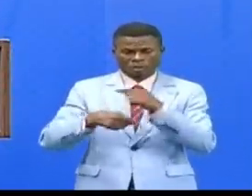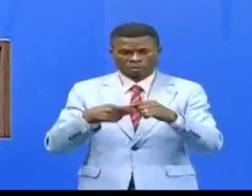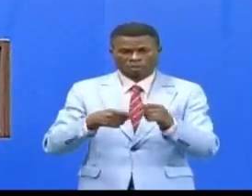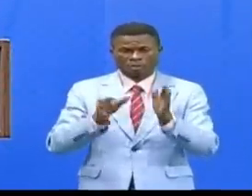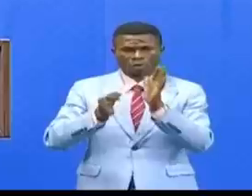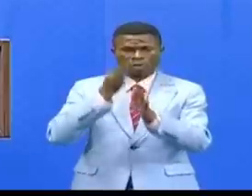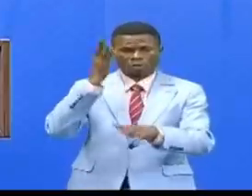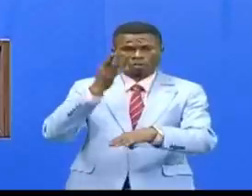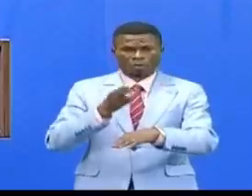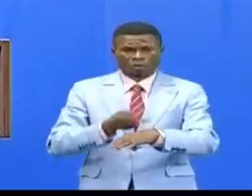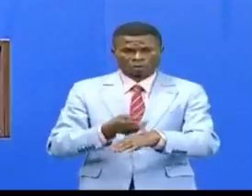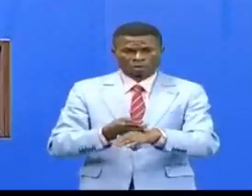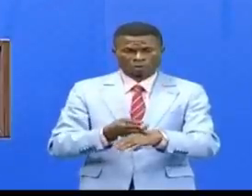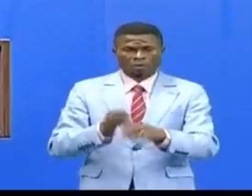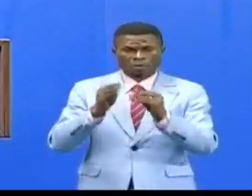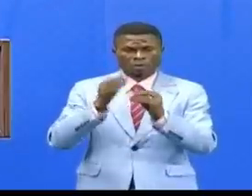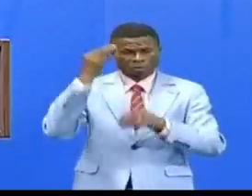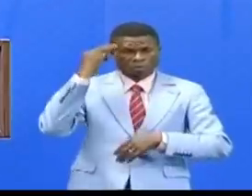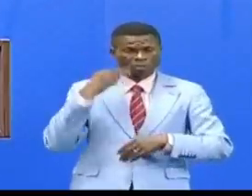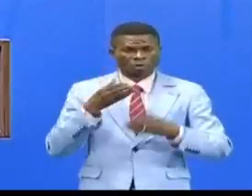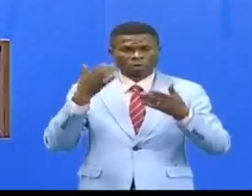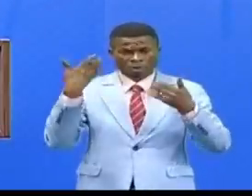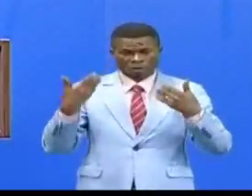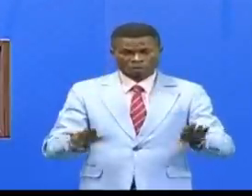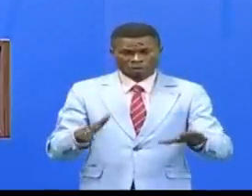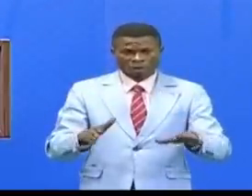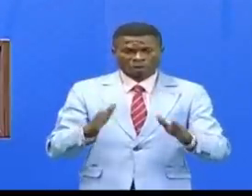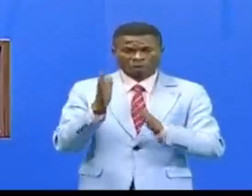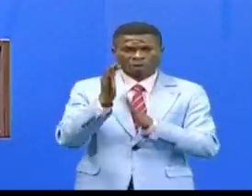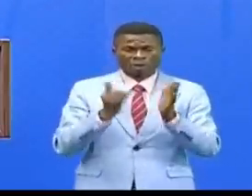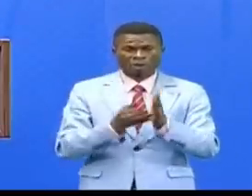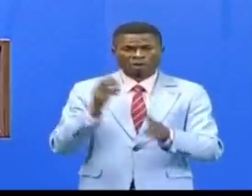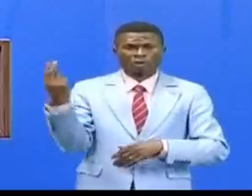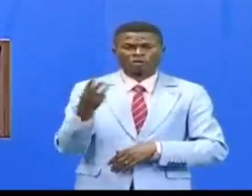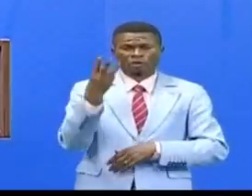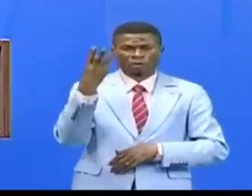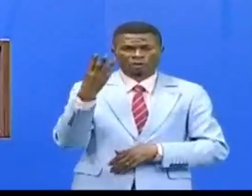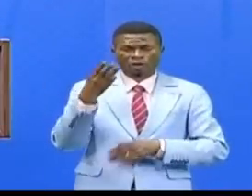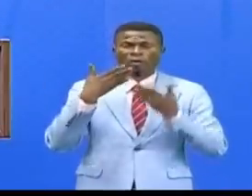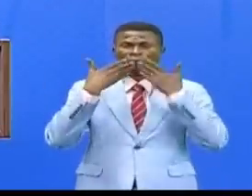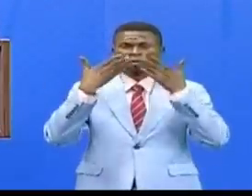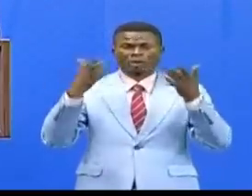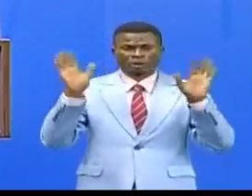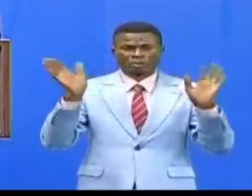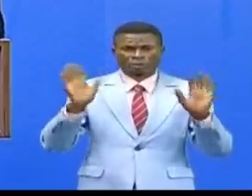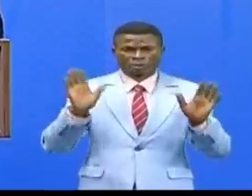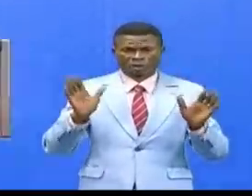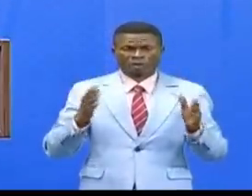13h, la réunion du Conseil des ministres a pris fin à 16h23. Je vous remercie.